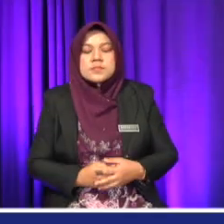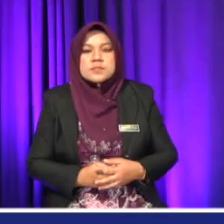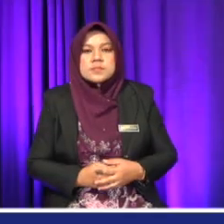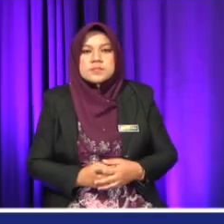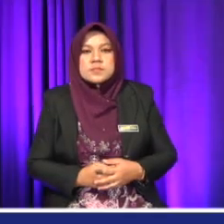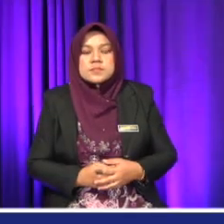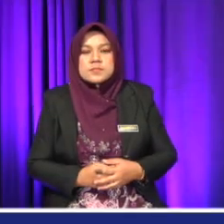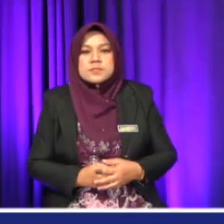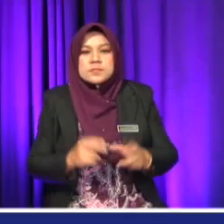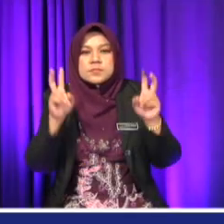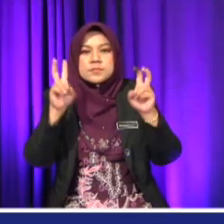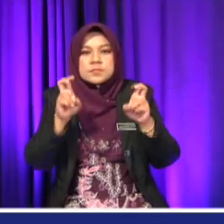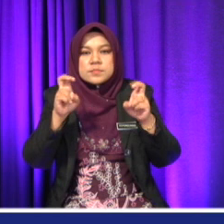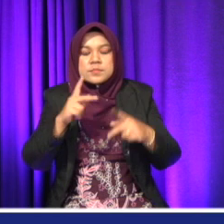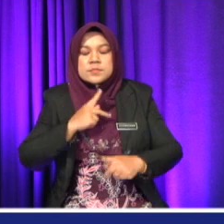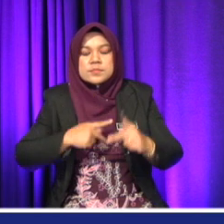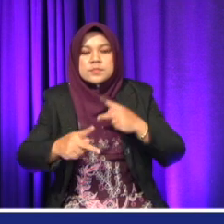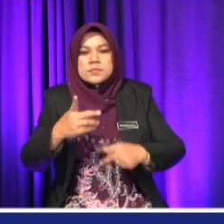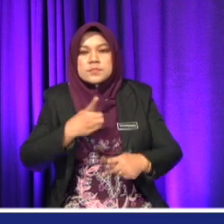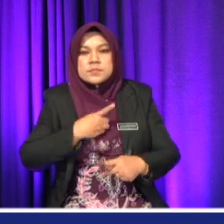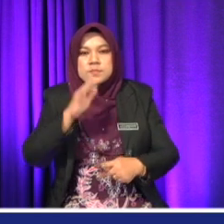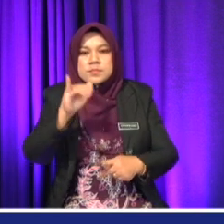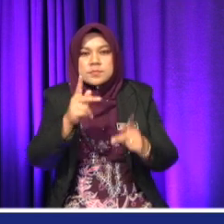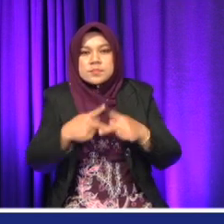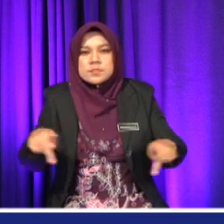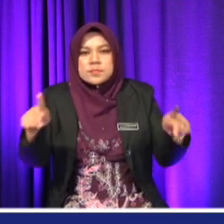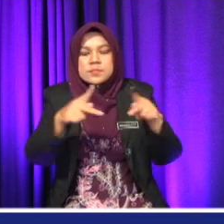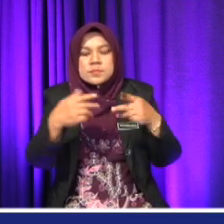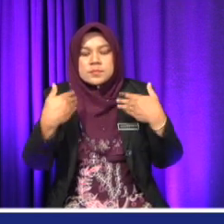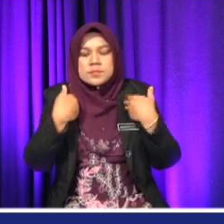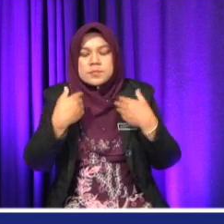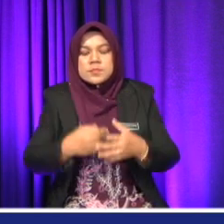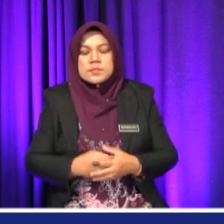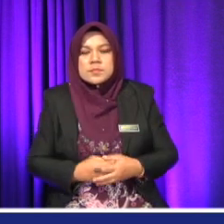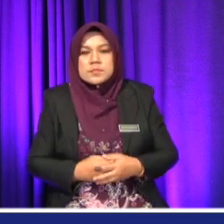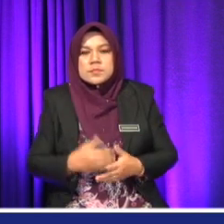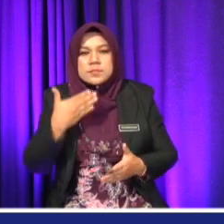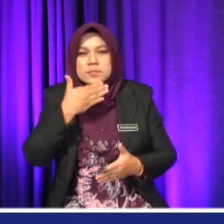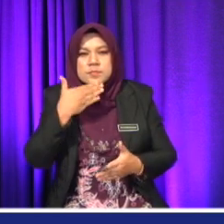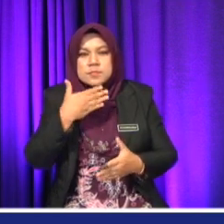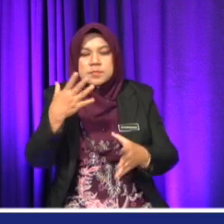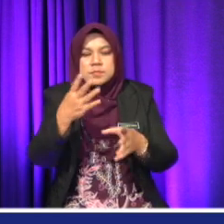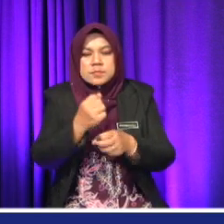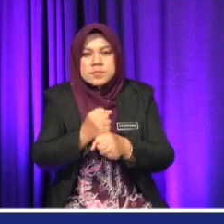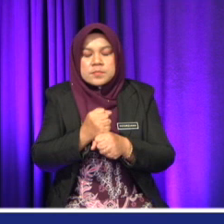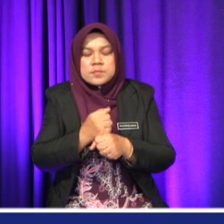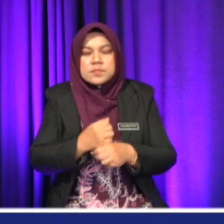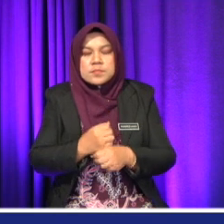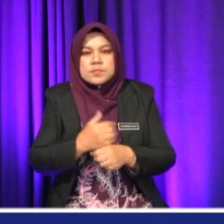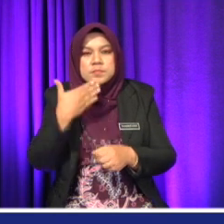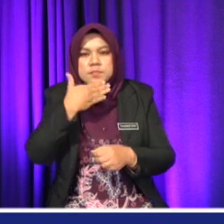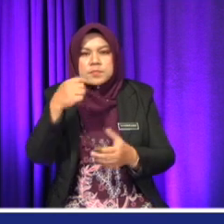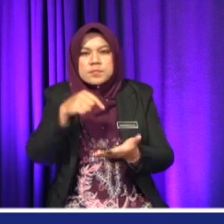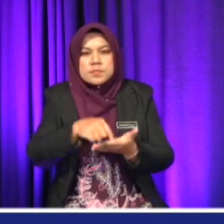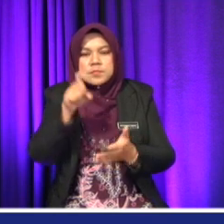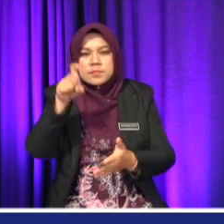bagi topi potensi diri yang perlu ada dalam diri Beliau saya berpendapat bahwa beliau ini